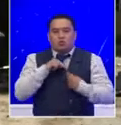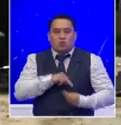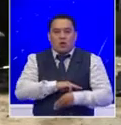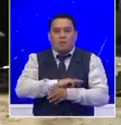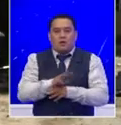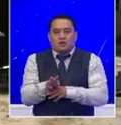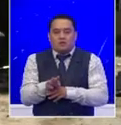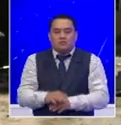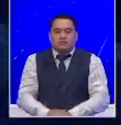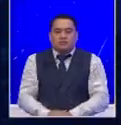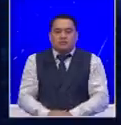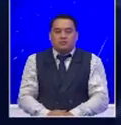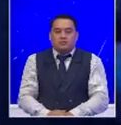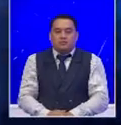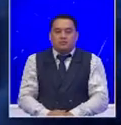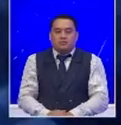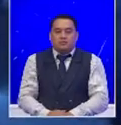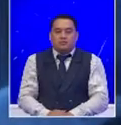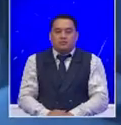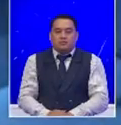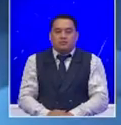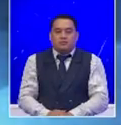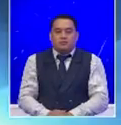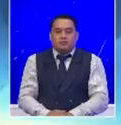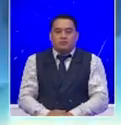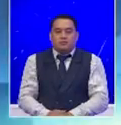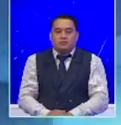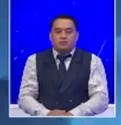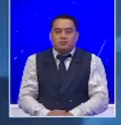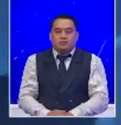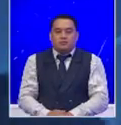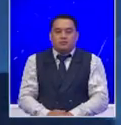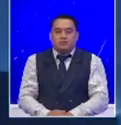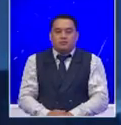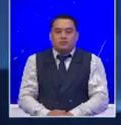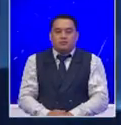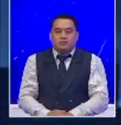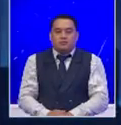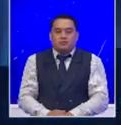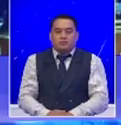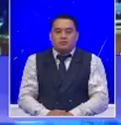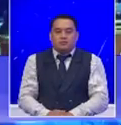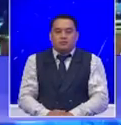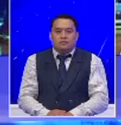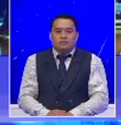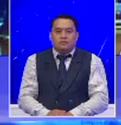в ближайший период. Гульназ Мустафа, Нуржан Муканов, телеканал ЖТСУ, Талгарский район.